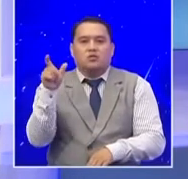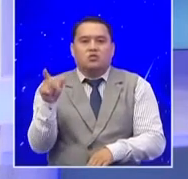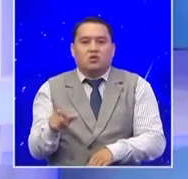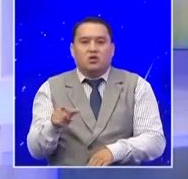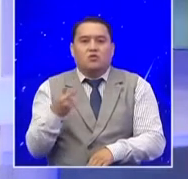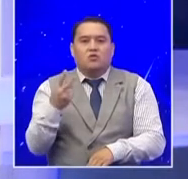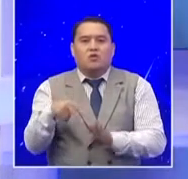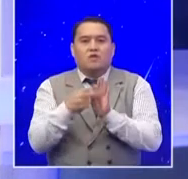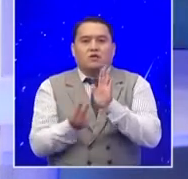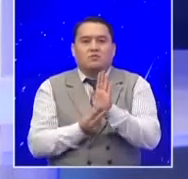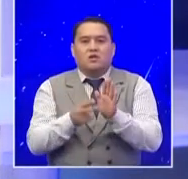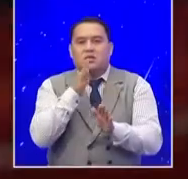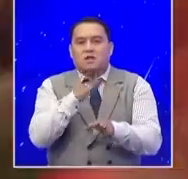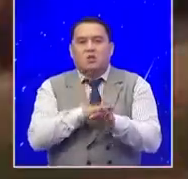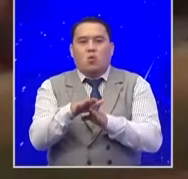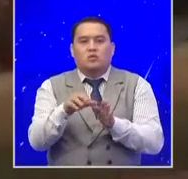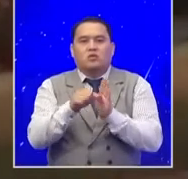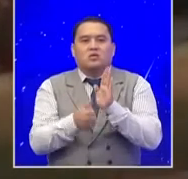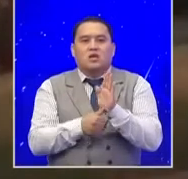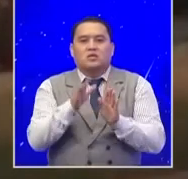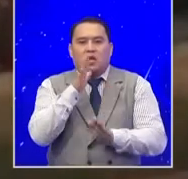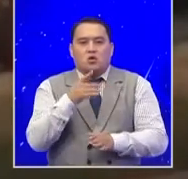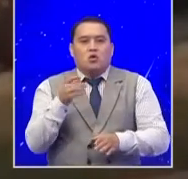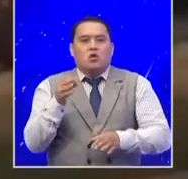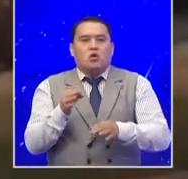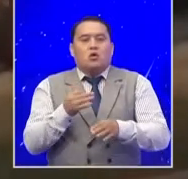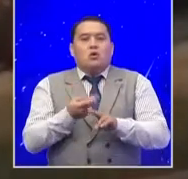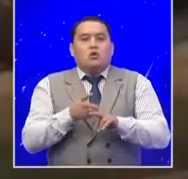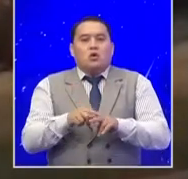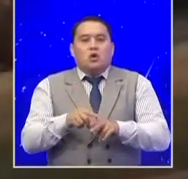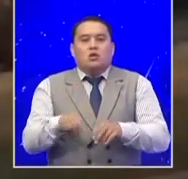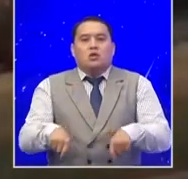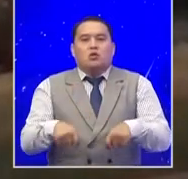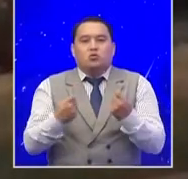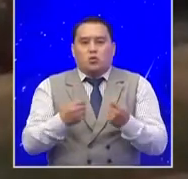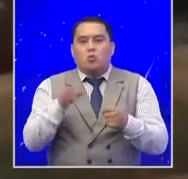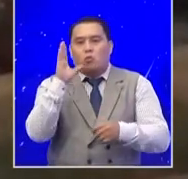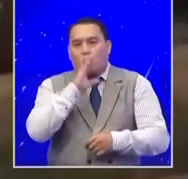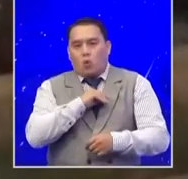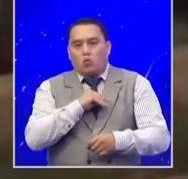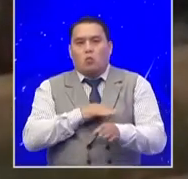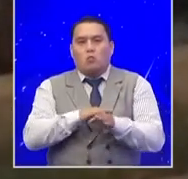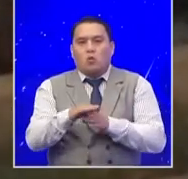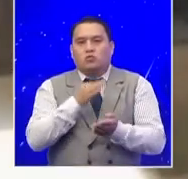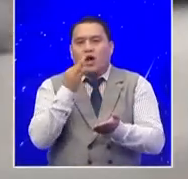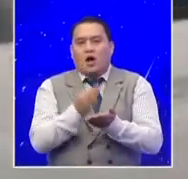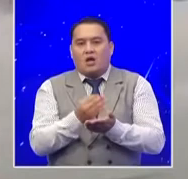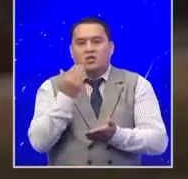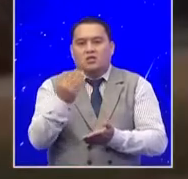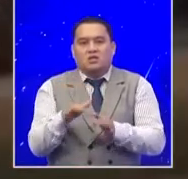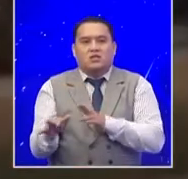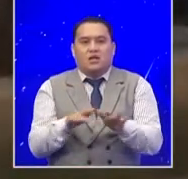случаях несовершеннолетним уже было по 16 лет, а значит, они являются субъектом правонарушения и могут нести полную ответственность за